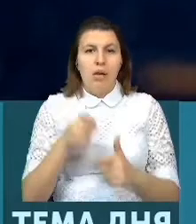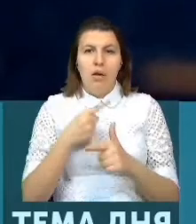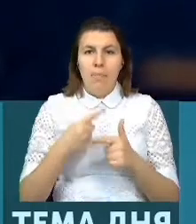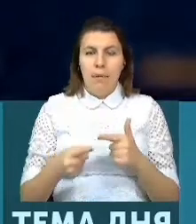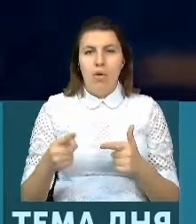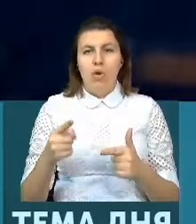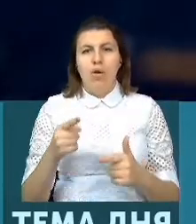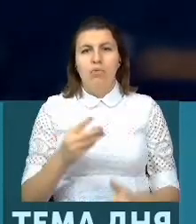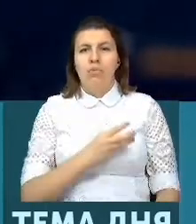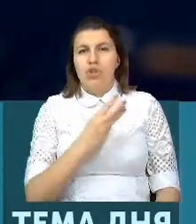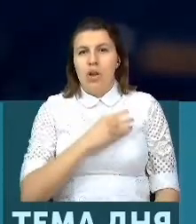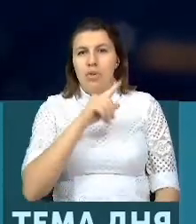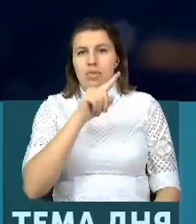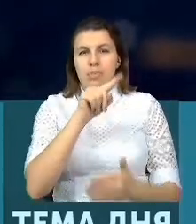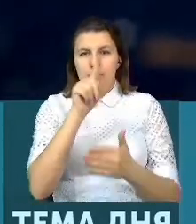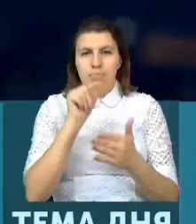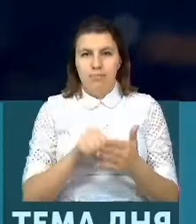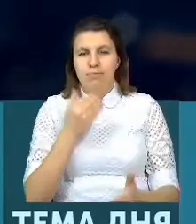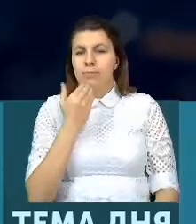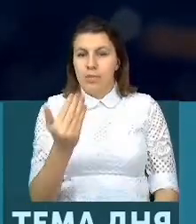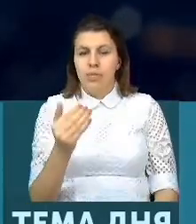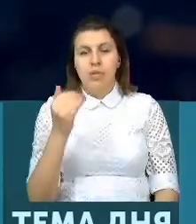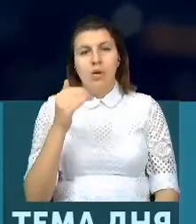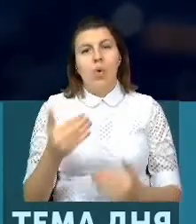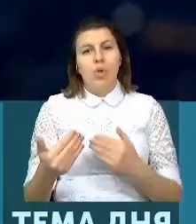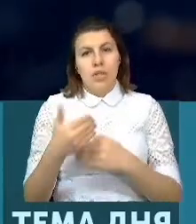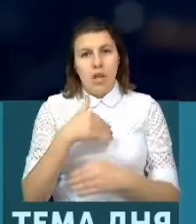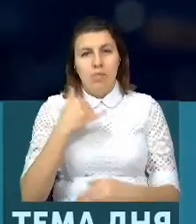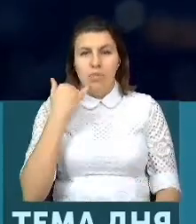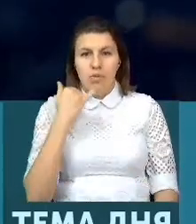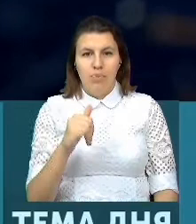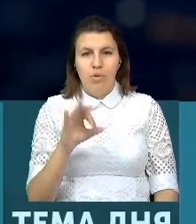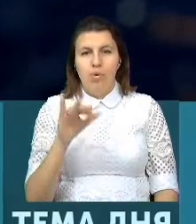поставити свої запитання нашим гостям, телефонуйте до нас у студію